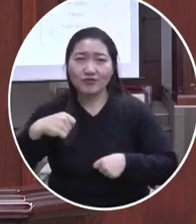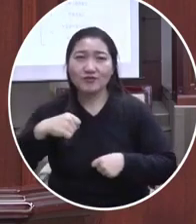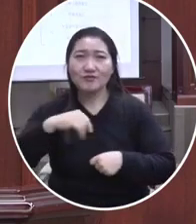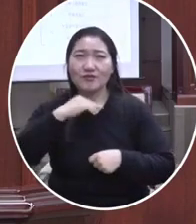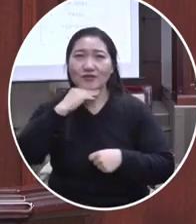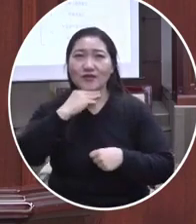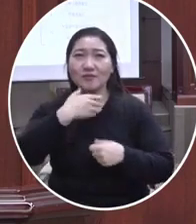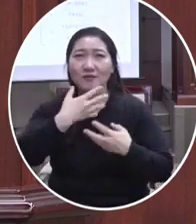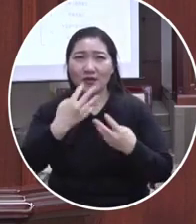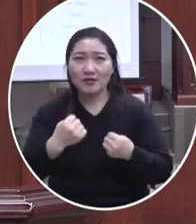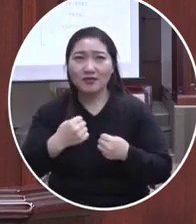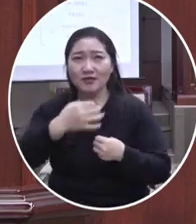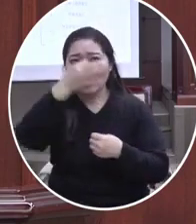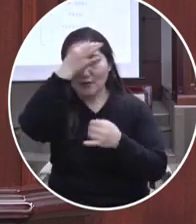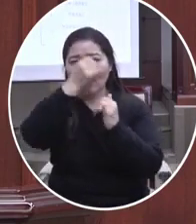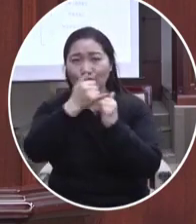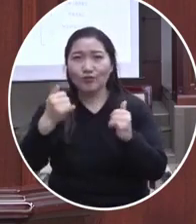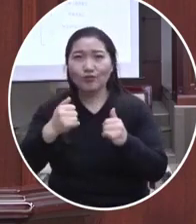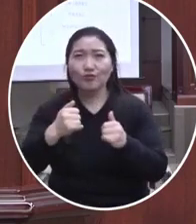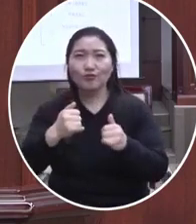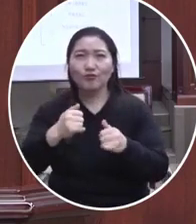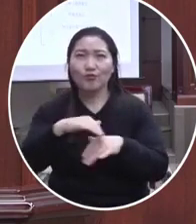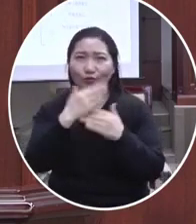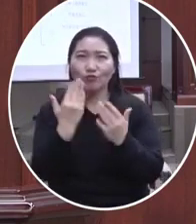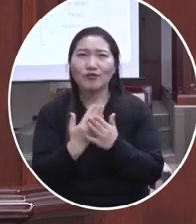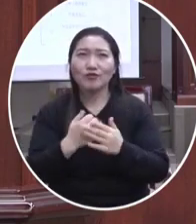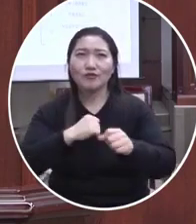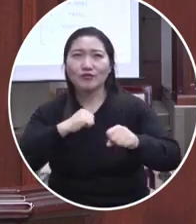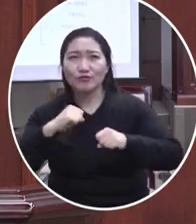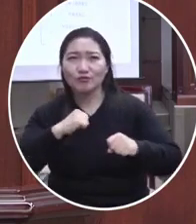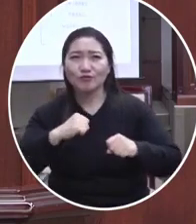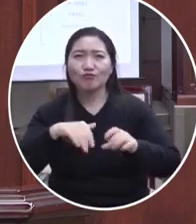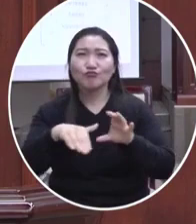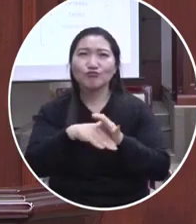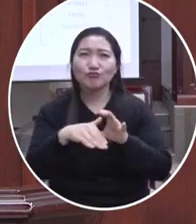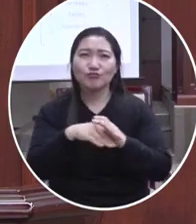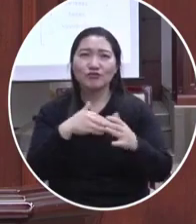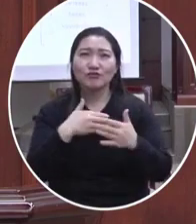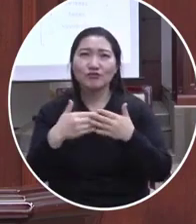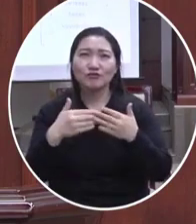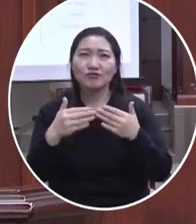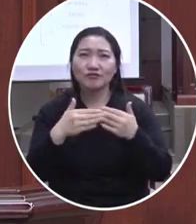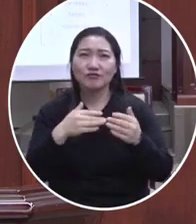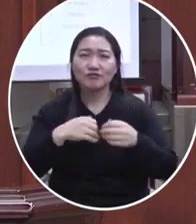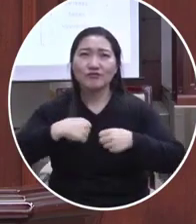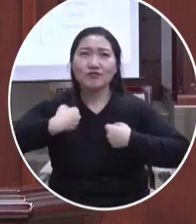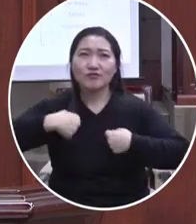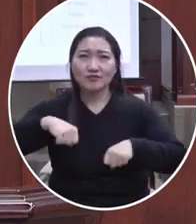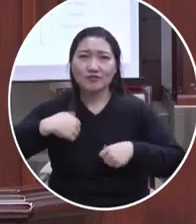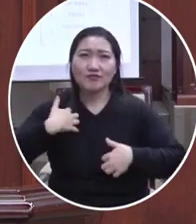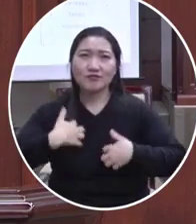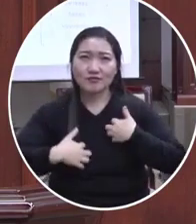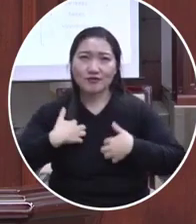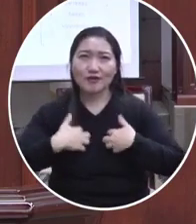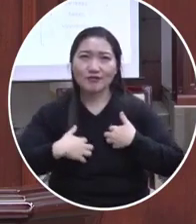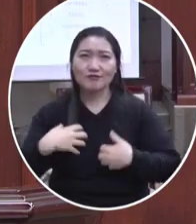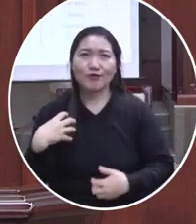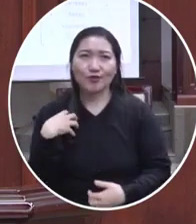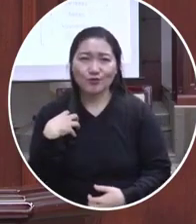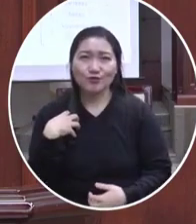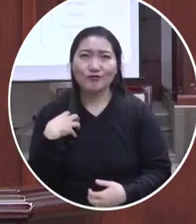예술인도 이를 소비하는 주민들도 모두가 역동적이고 능동적인 문화 향유의 주체가 될 수 있도록 노력해